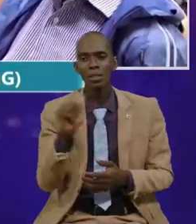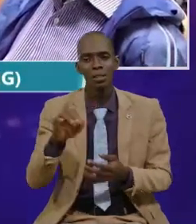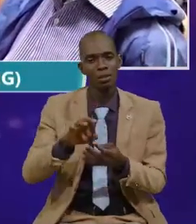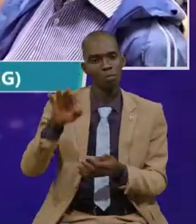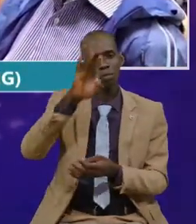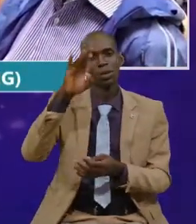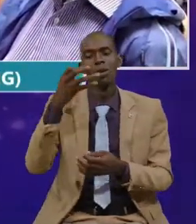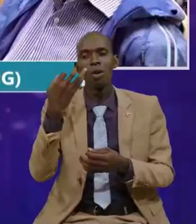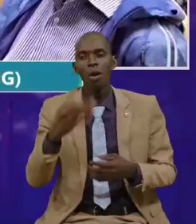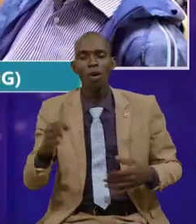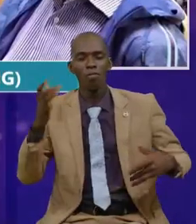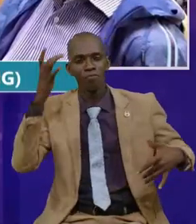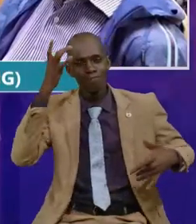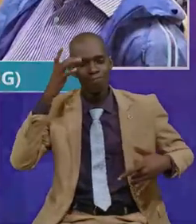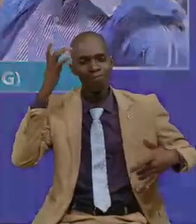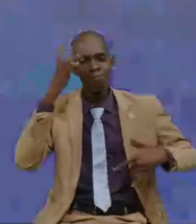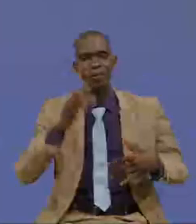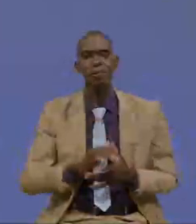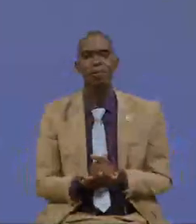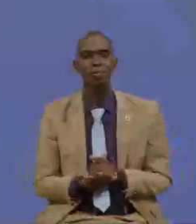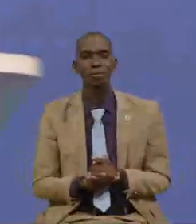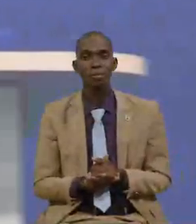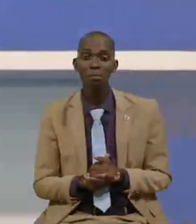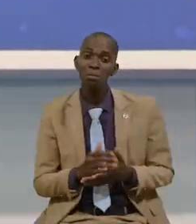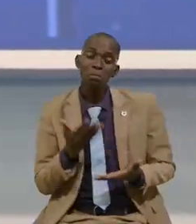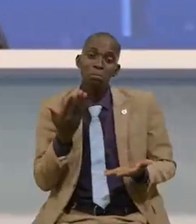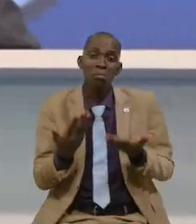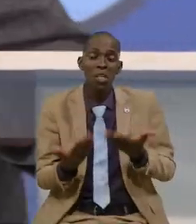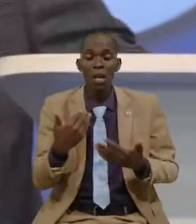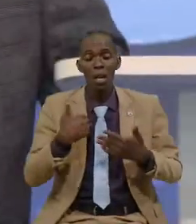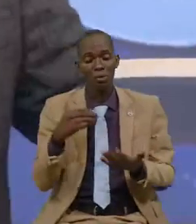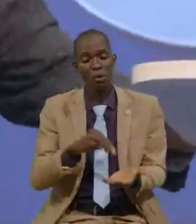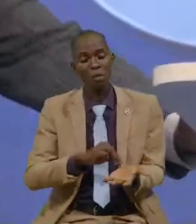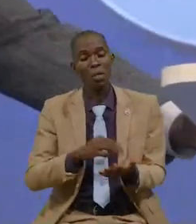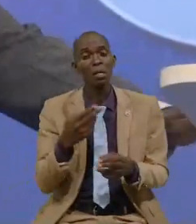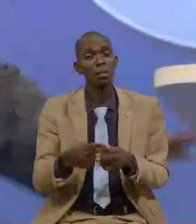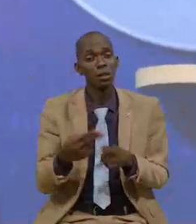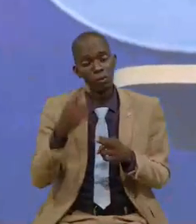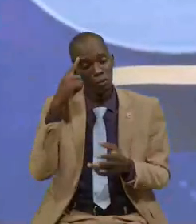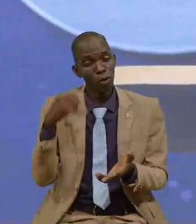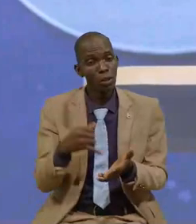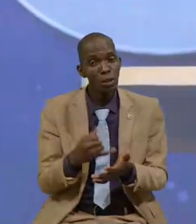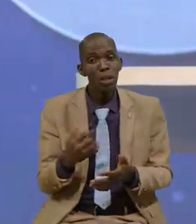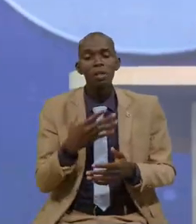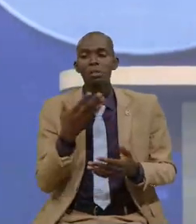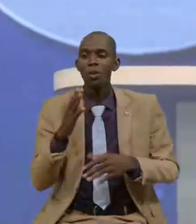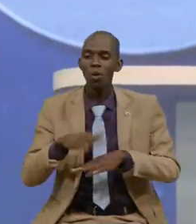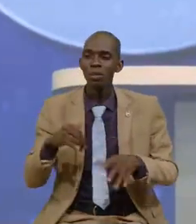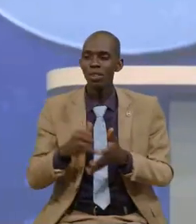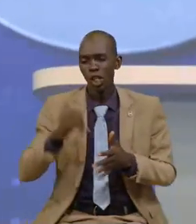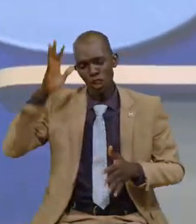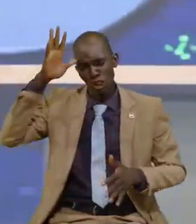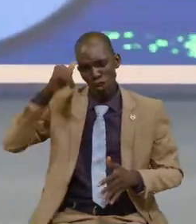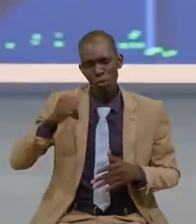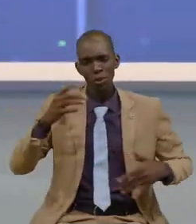un esprit. Et dit, c'est un esprit d'infirmité. Peut-être on peut l'appeler un